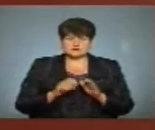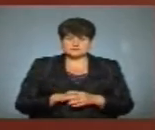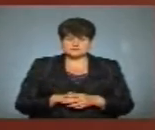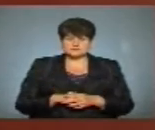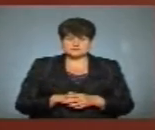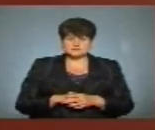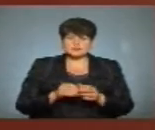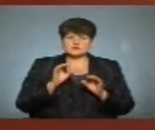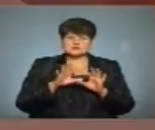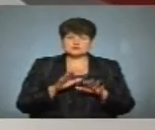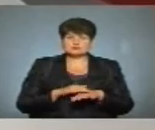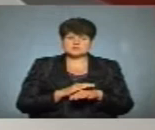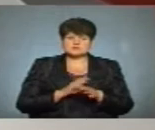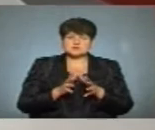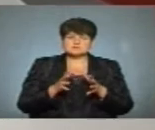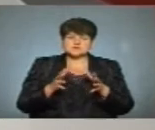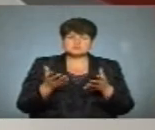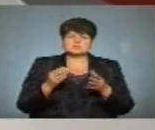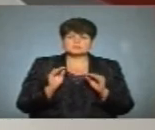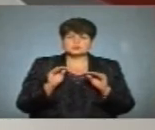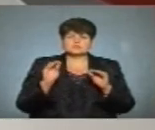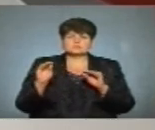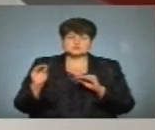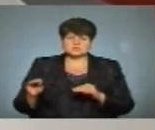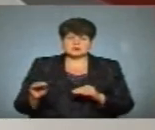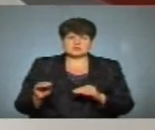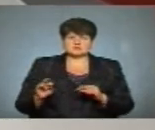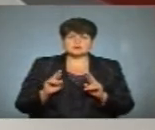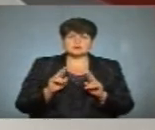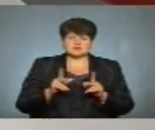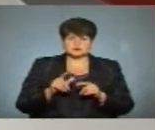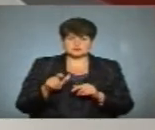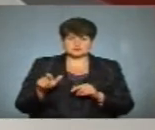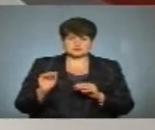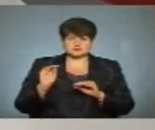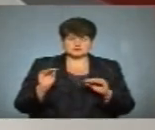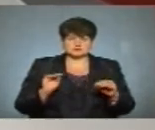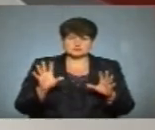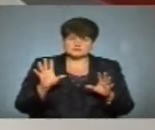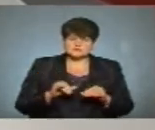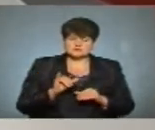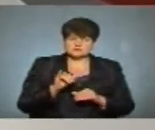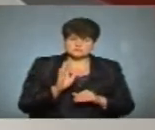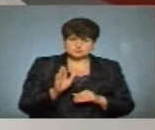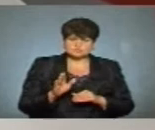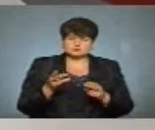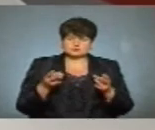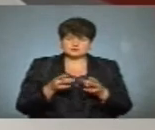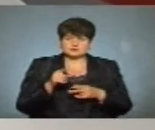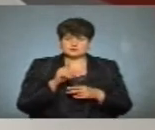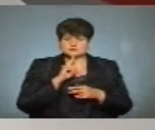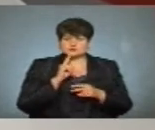будь ласка, більше, де розміщатимуть і як розміщатимуть людей, чи вони матимуть все необхідне на тих тимчасових